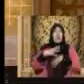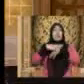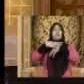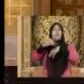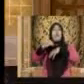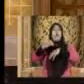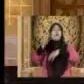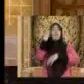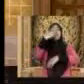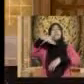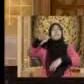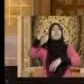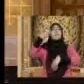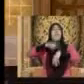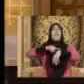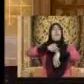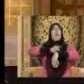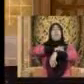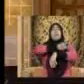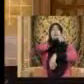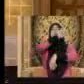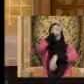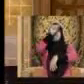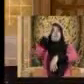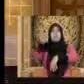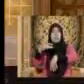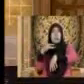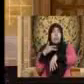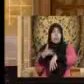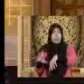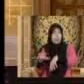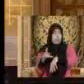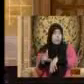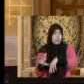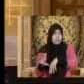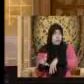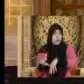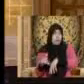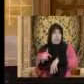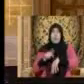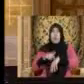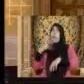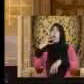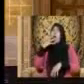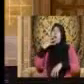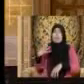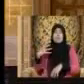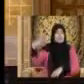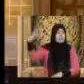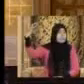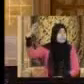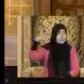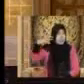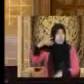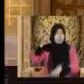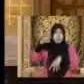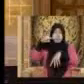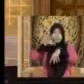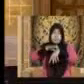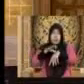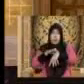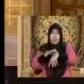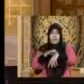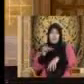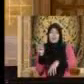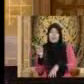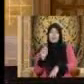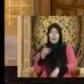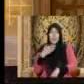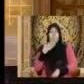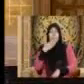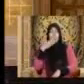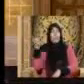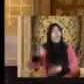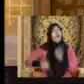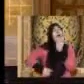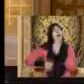البرة باش يلعبوا راهم يتآذوا في هال الطقس الحار وما شابه. نريد أن ننظم لهم